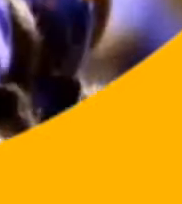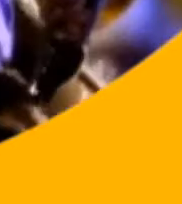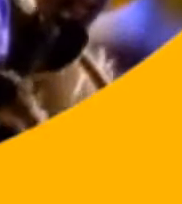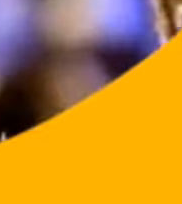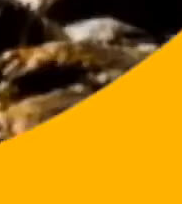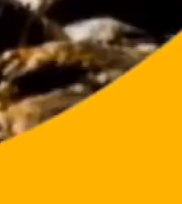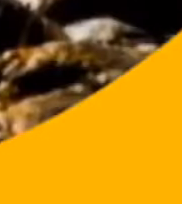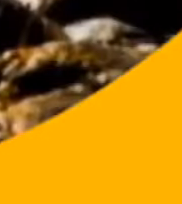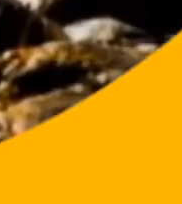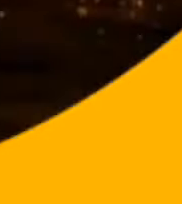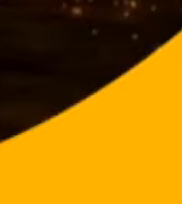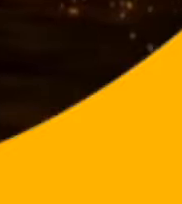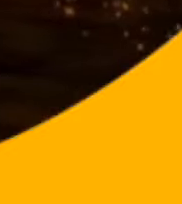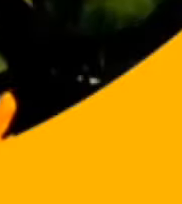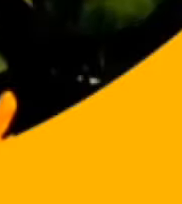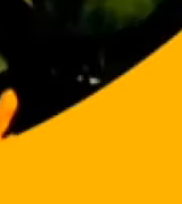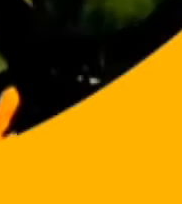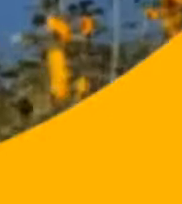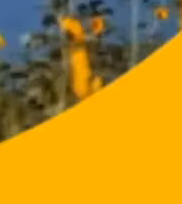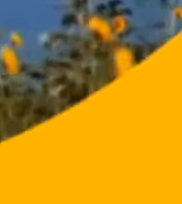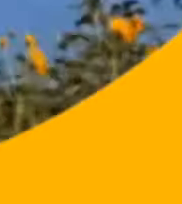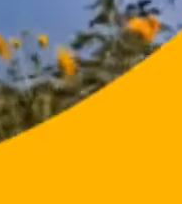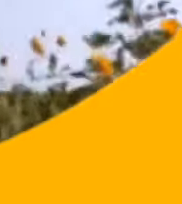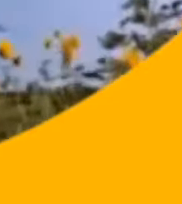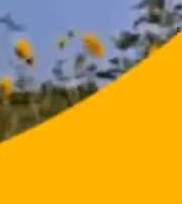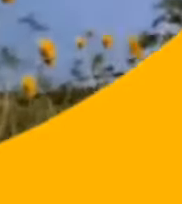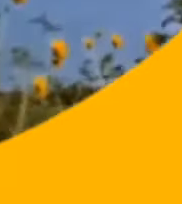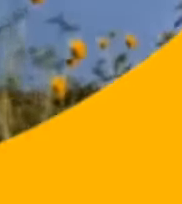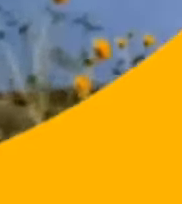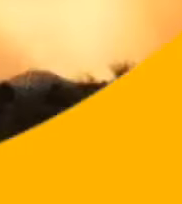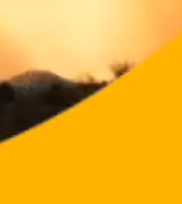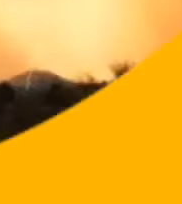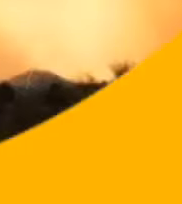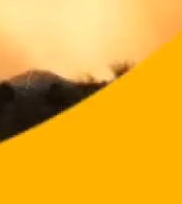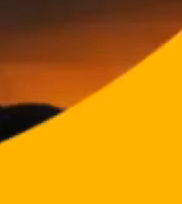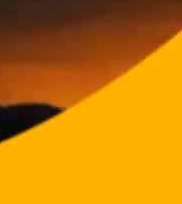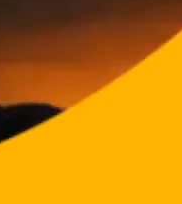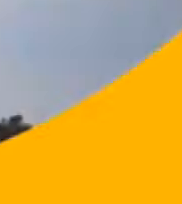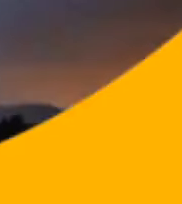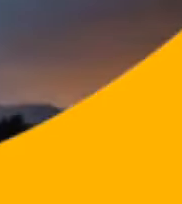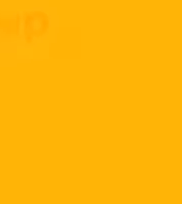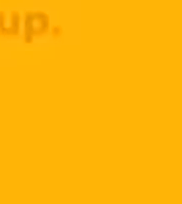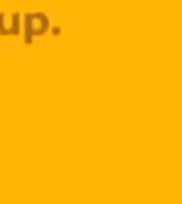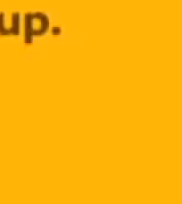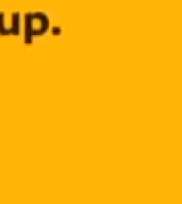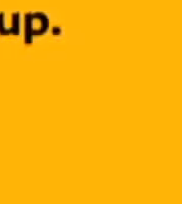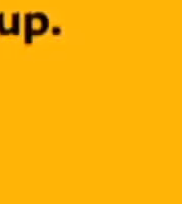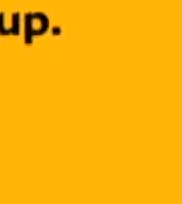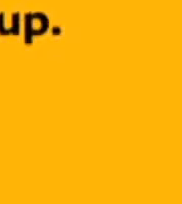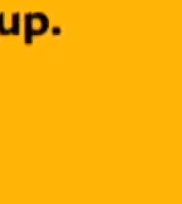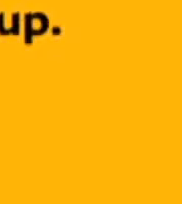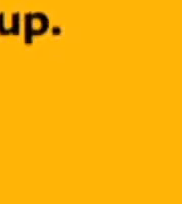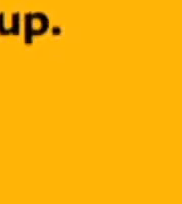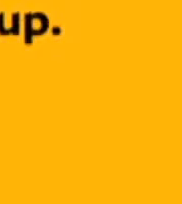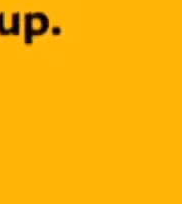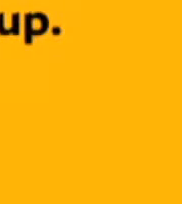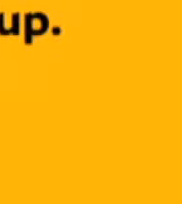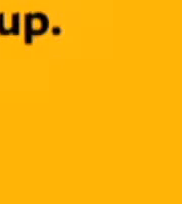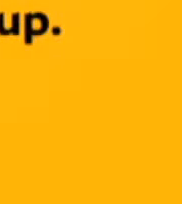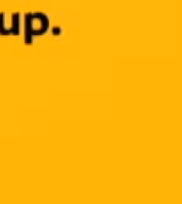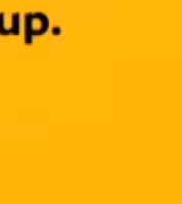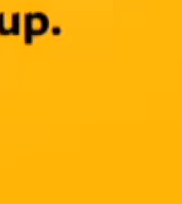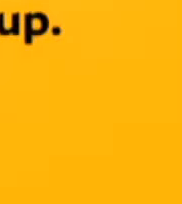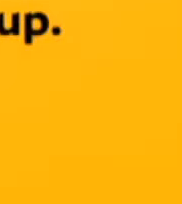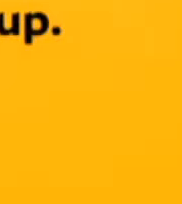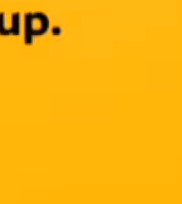Simo selitulu benilethelwa baka MTN Business. Noma simo selitulu senjani, MTN Business ikhona